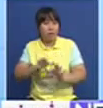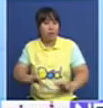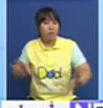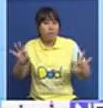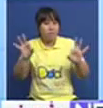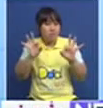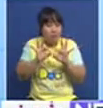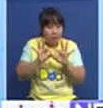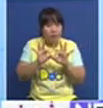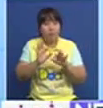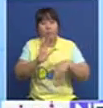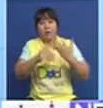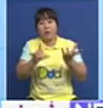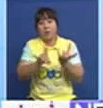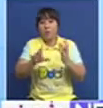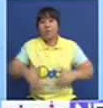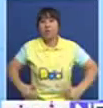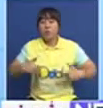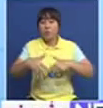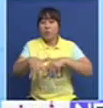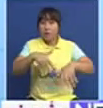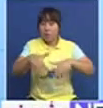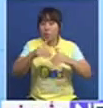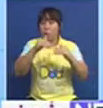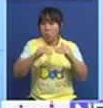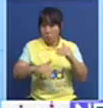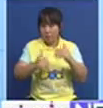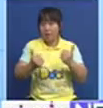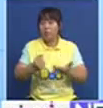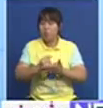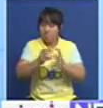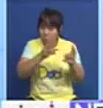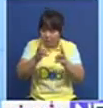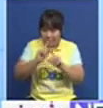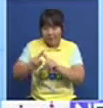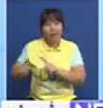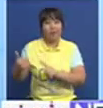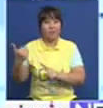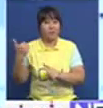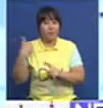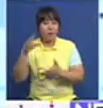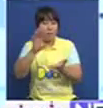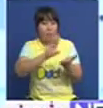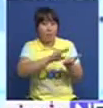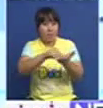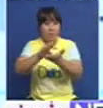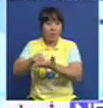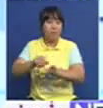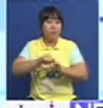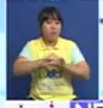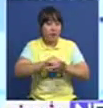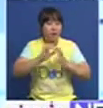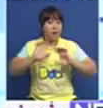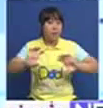การพัฒนาคุณภาพชีวิตของประชาชนผ่านช่องทางต่างๆที่จะมีการรวบรวมข้อมูลบริการ